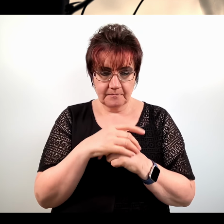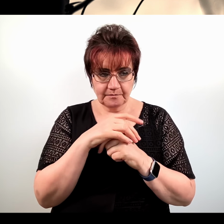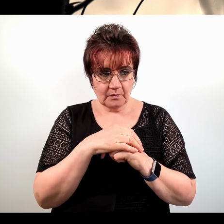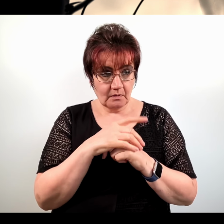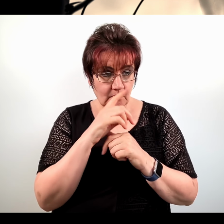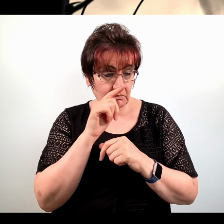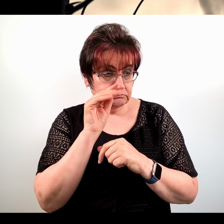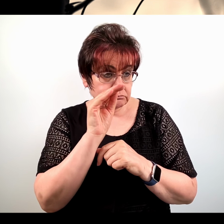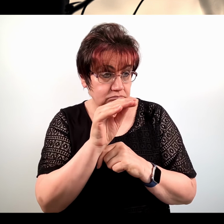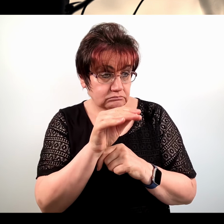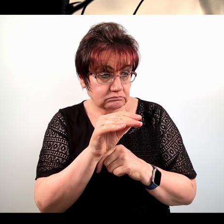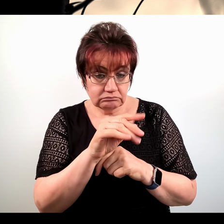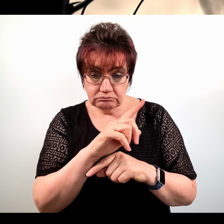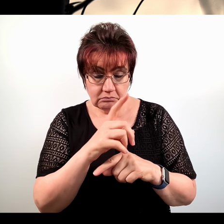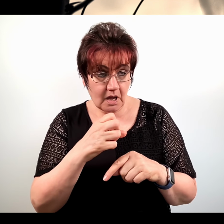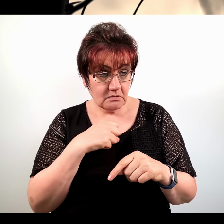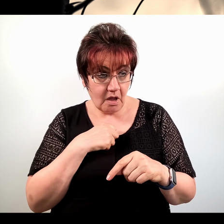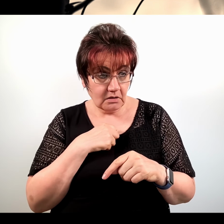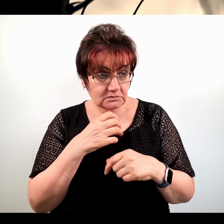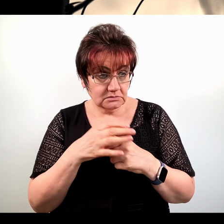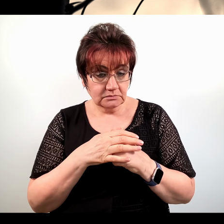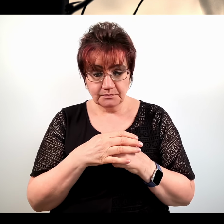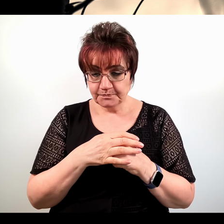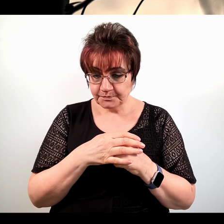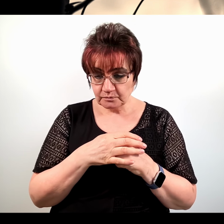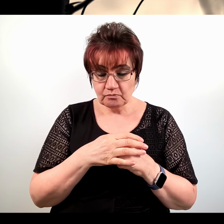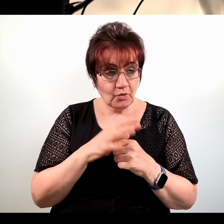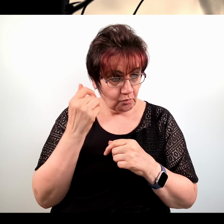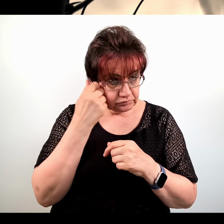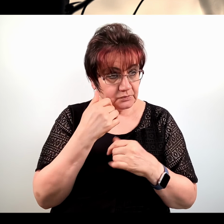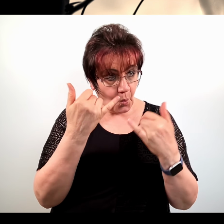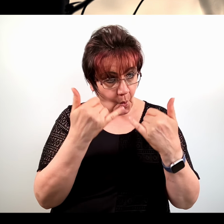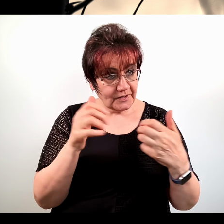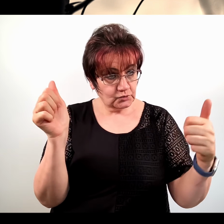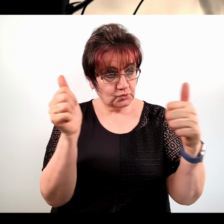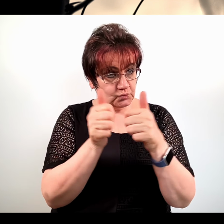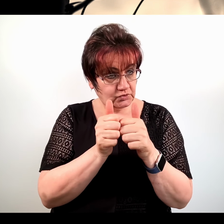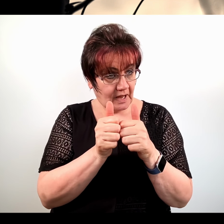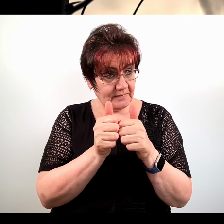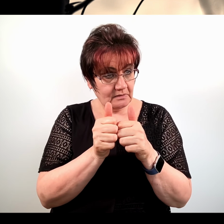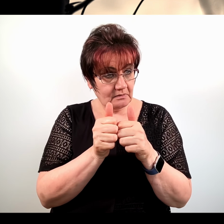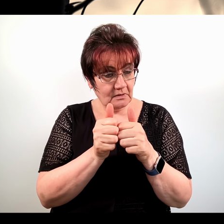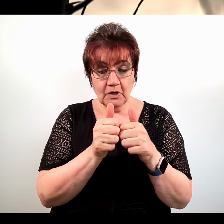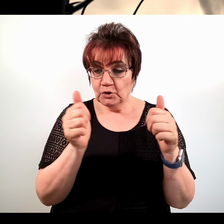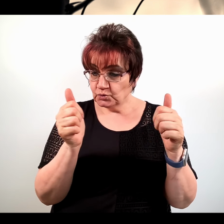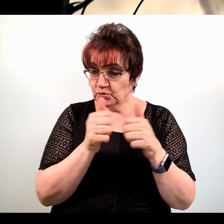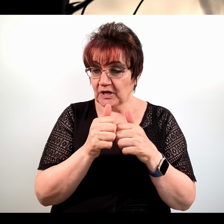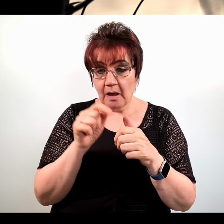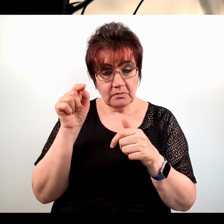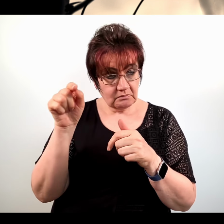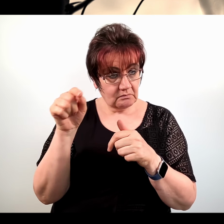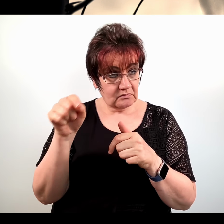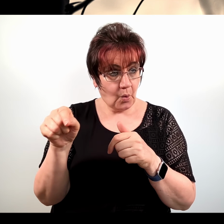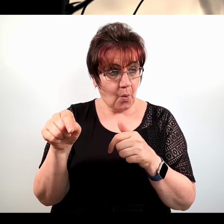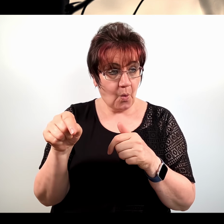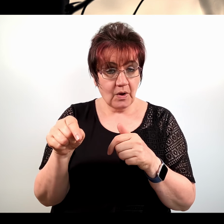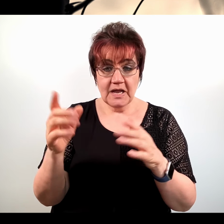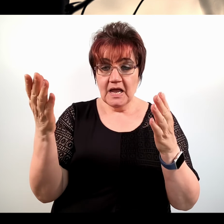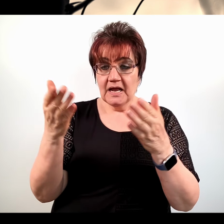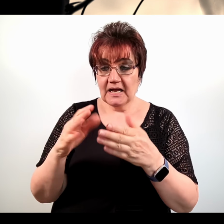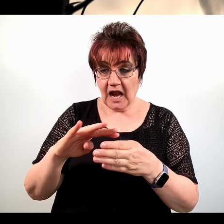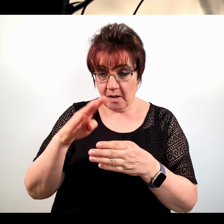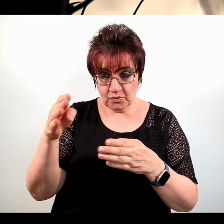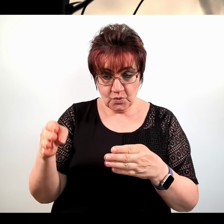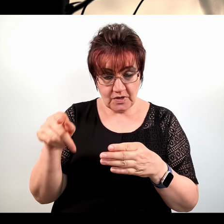Wenn ihr keine Angst habt, so sprach der Nachbar, dann bleibt bei mir heute Nacht und bewacht mit mir zusammen den